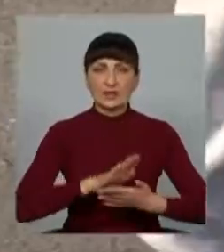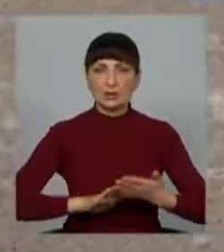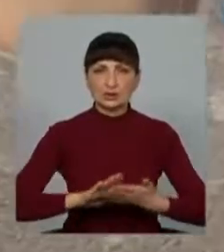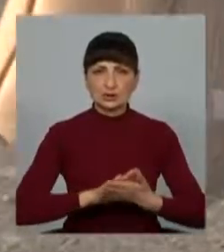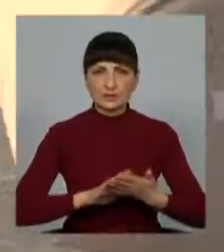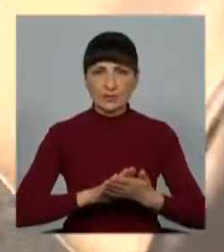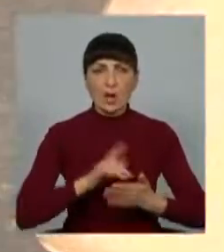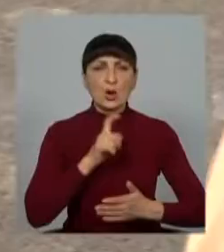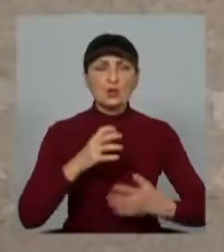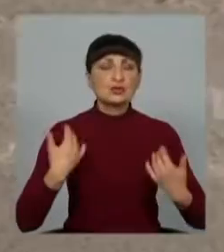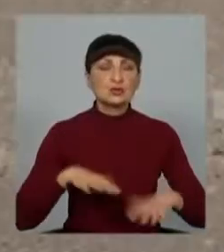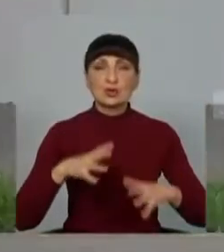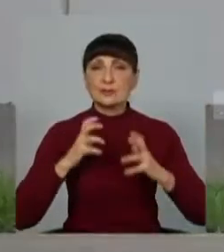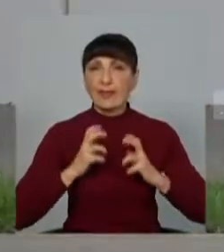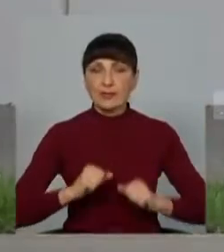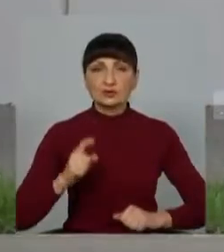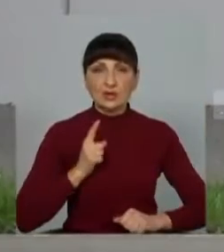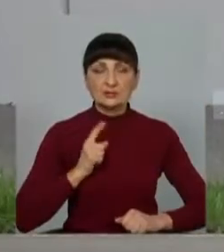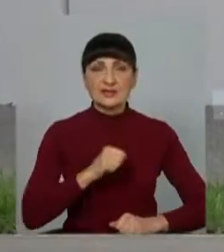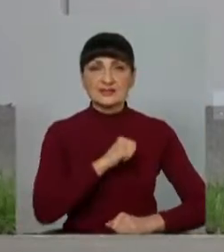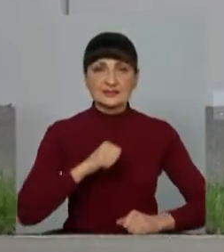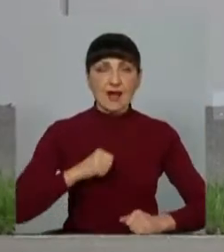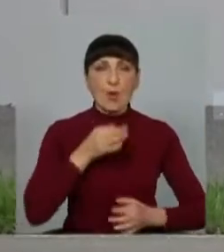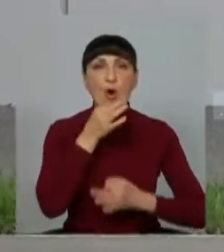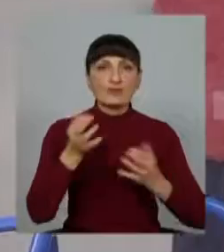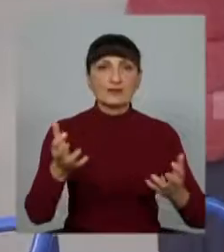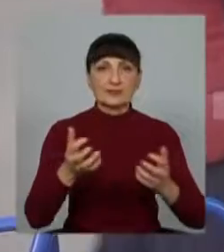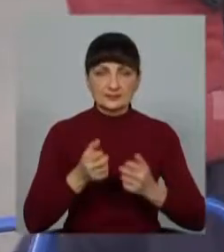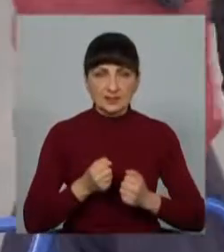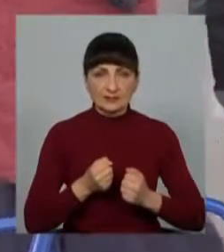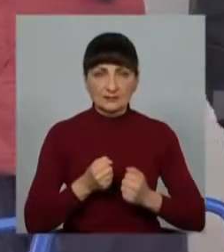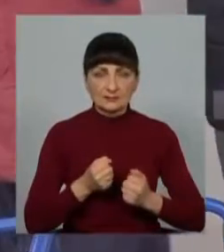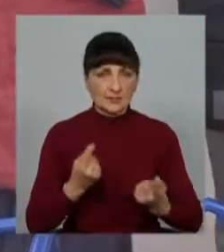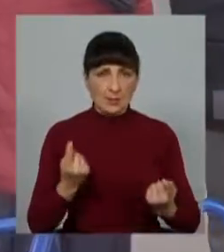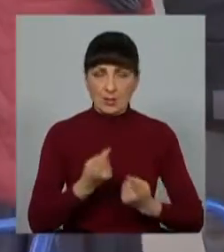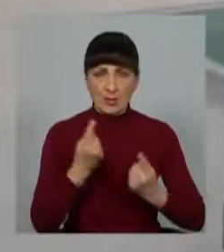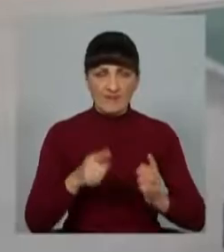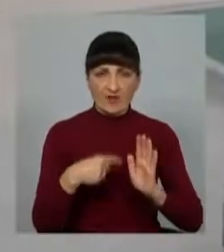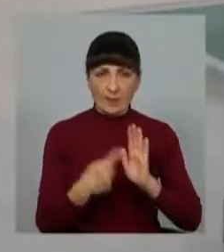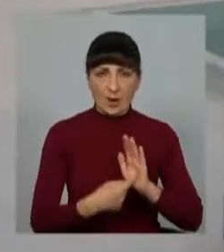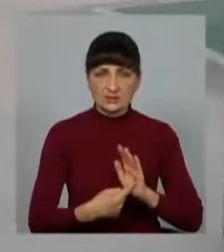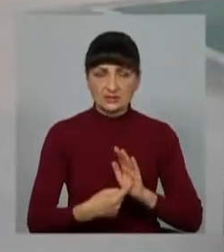результата. Отчаявшиеся от ожидания жители решили самостоятельно найти ответы на, казалось бы, элементарные вопросы.